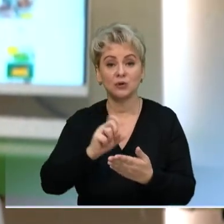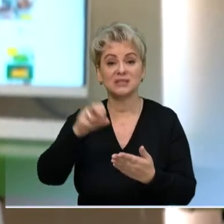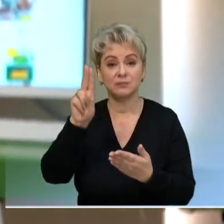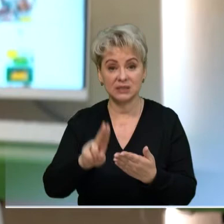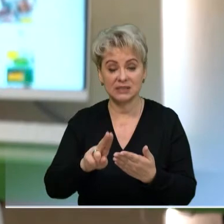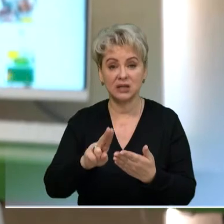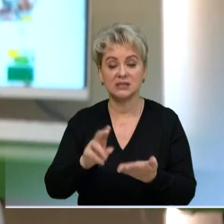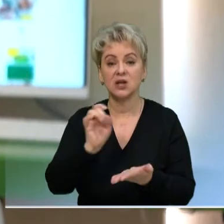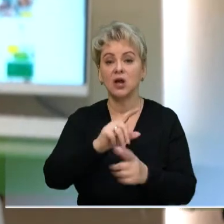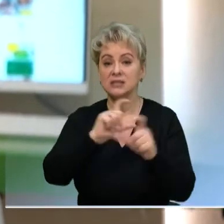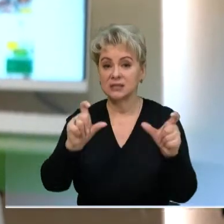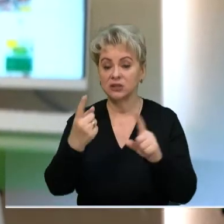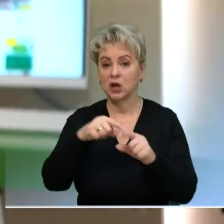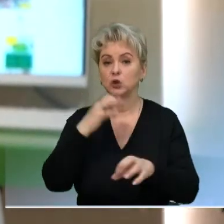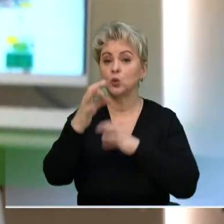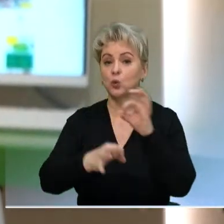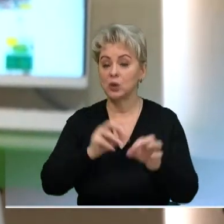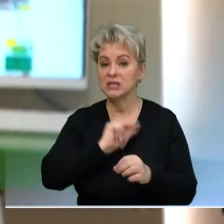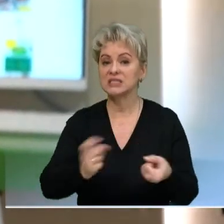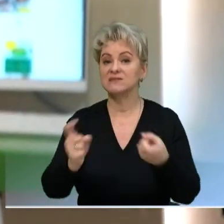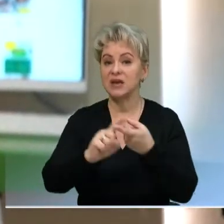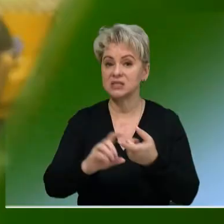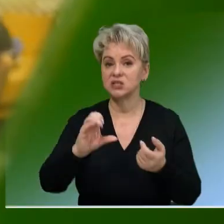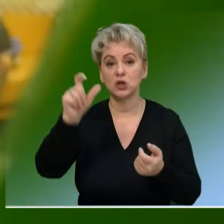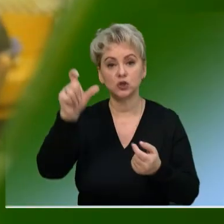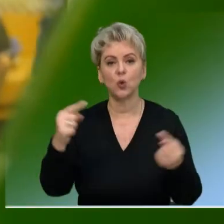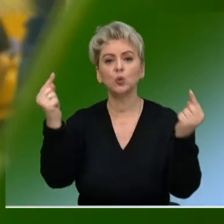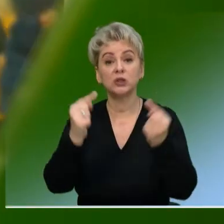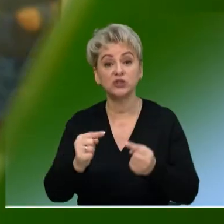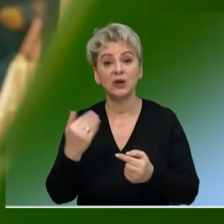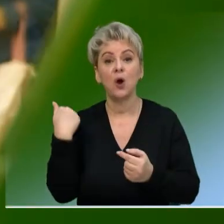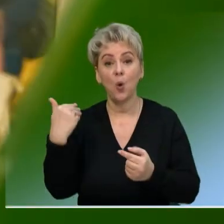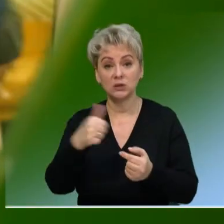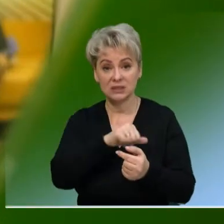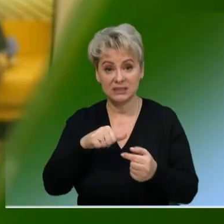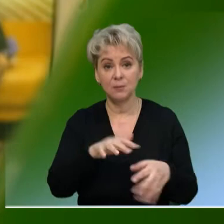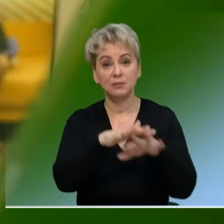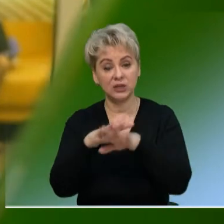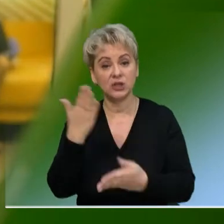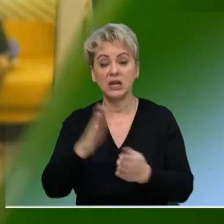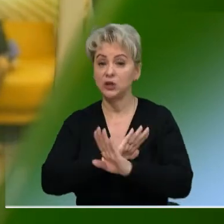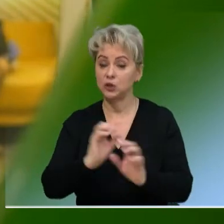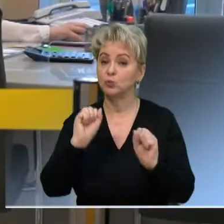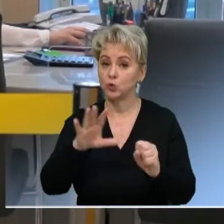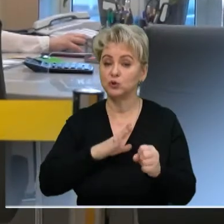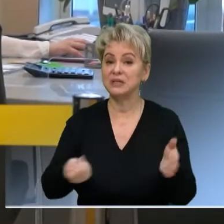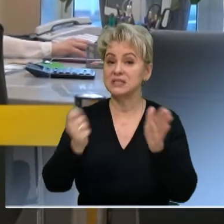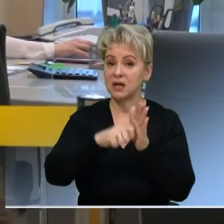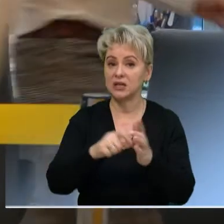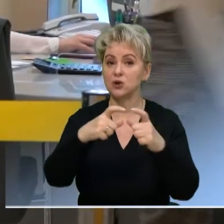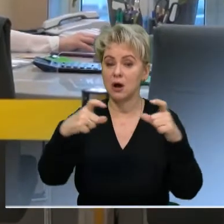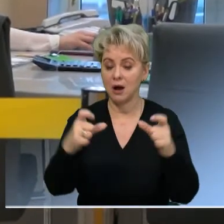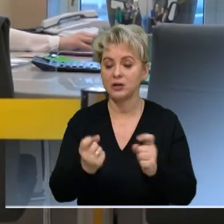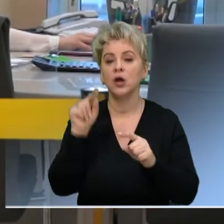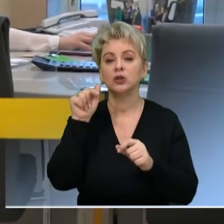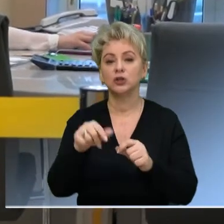специалист колл-центра, который работает круглосуточно, связывается с клиентом и уточняет, его ли это операция или нет. Может быть, стоит заблокировать карту.